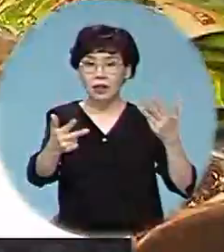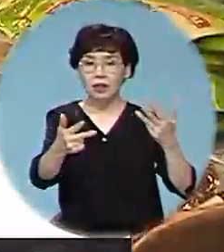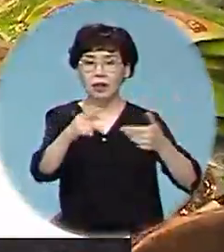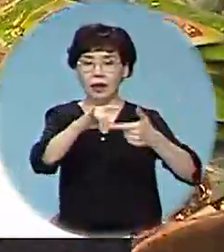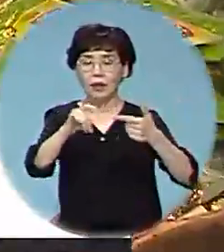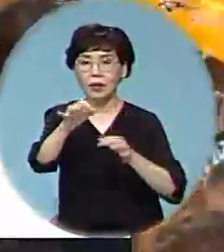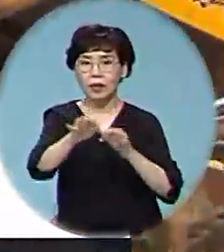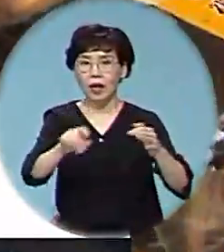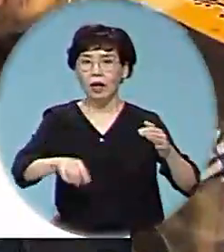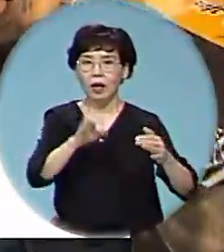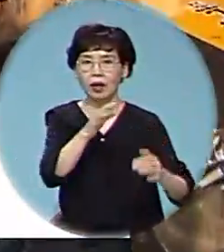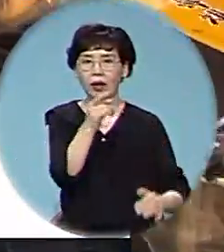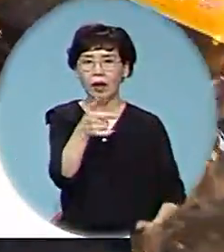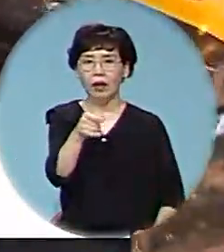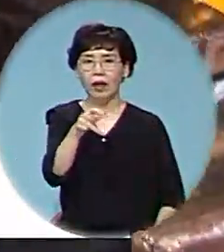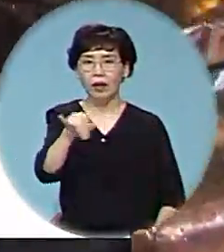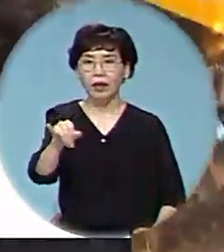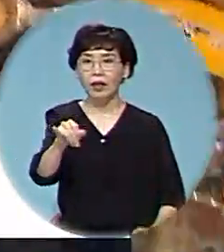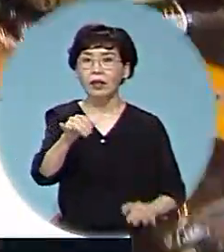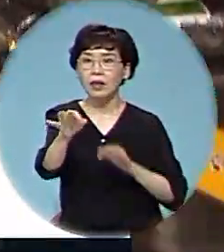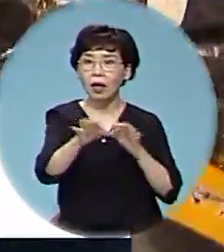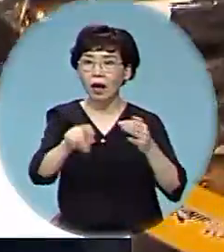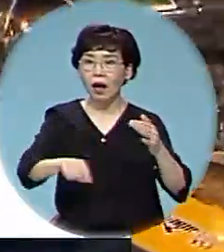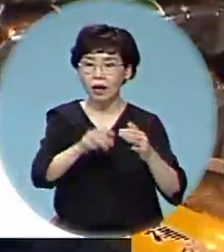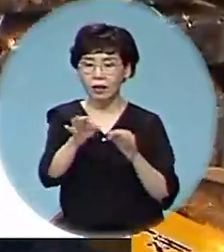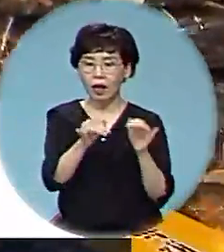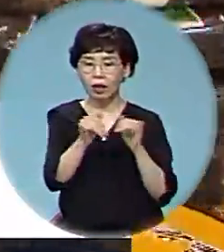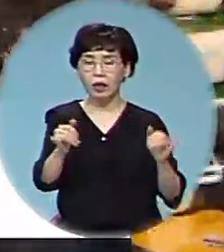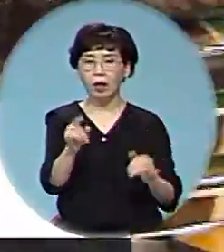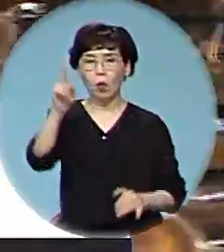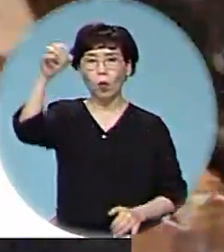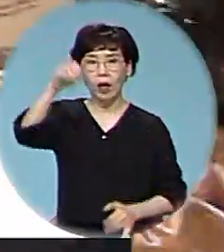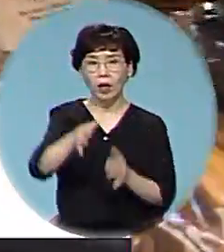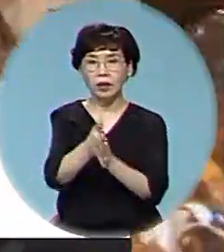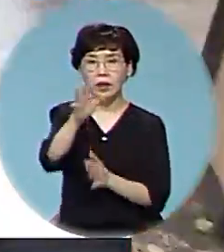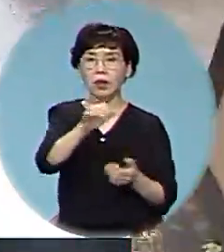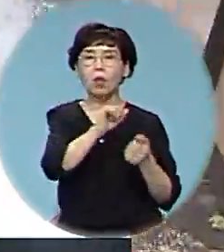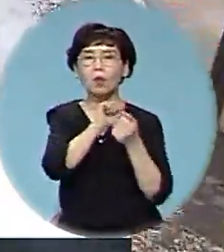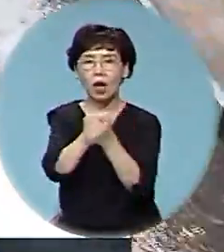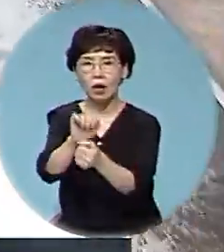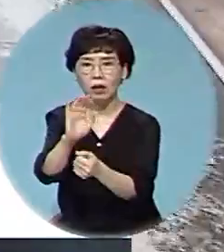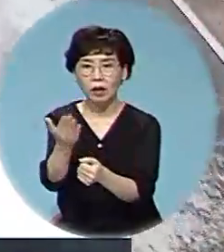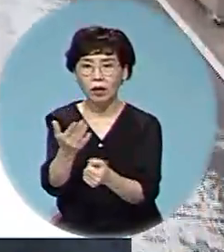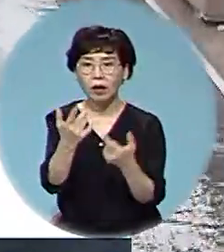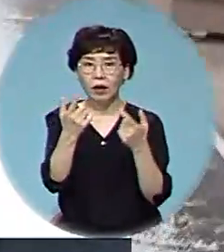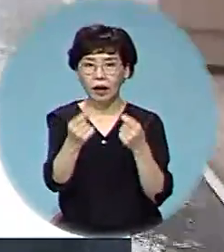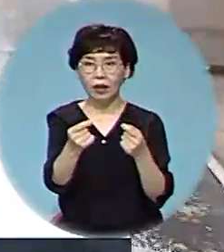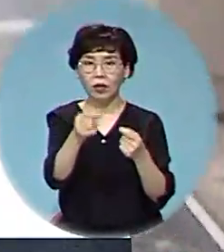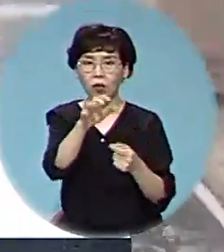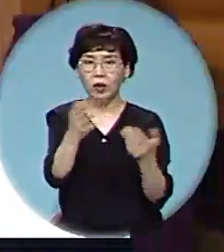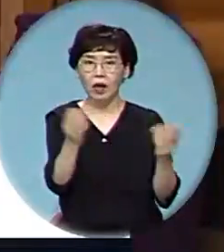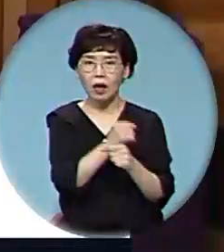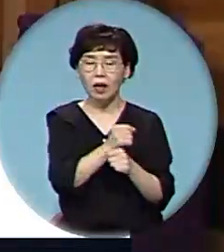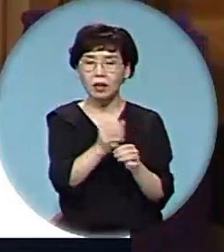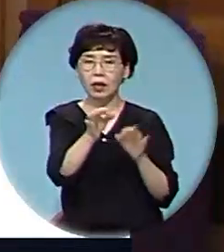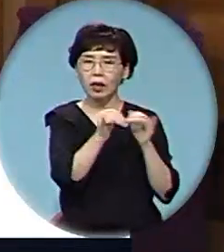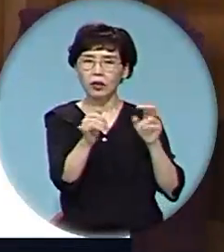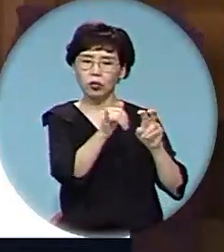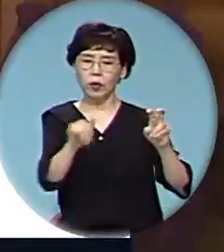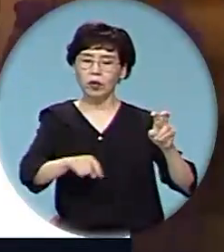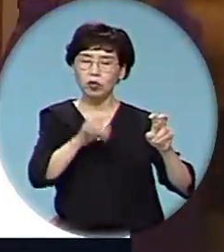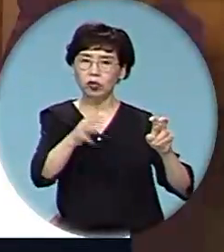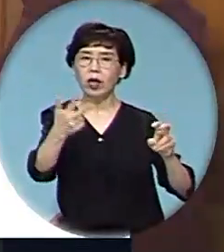남대문시장 내 케네디 상가 상인 1명이 경기도 고양시에서 확진된 데 이어 같은 층에서 근무하는 상인 20명